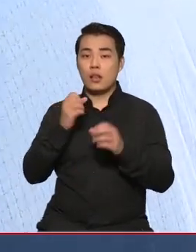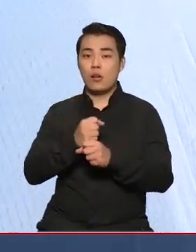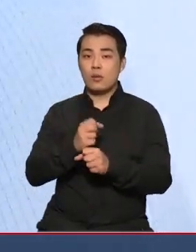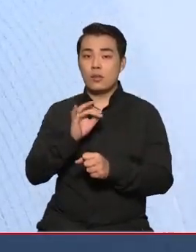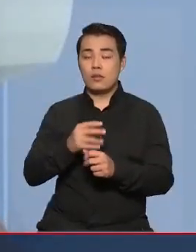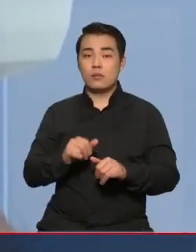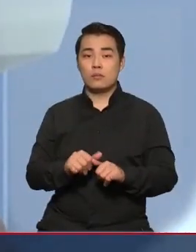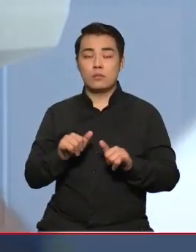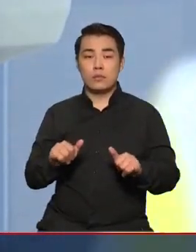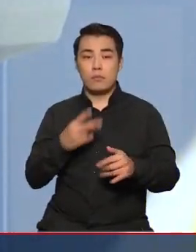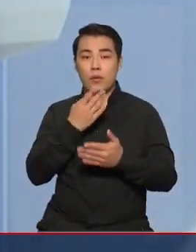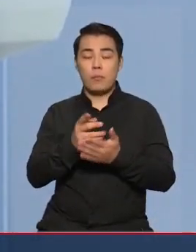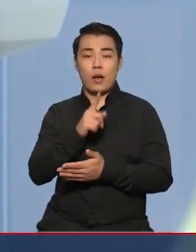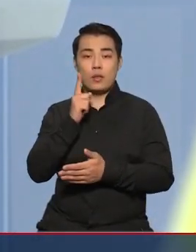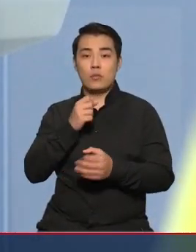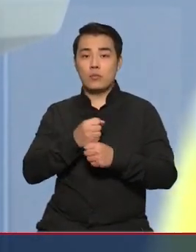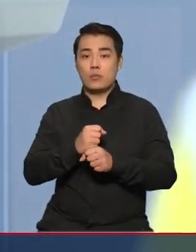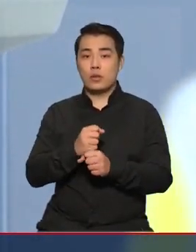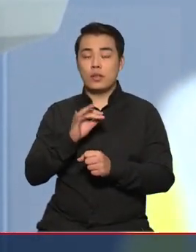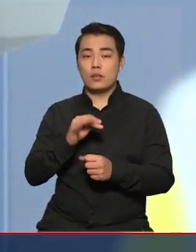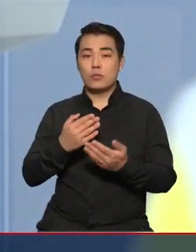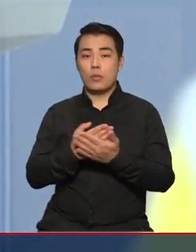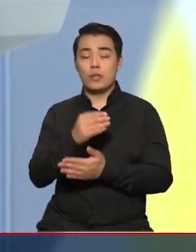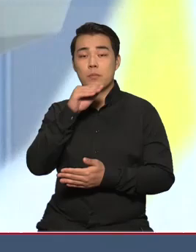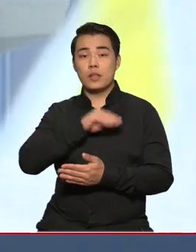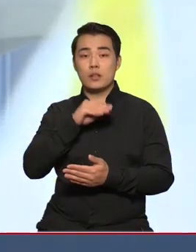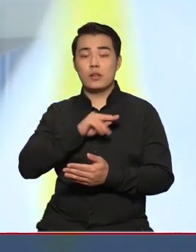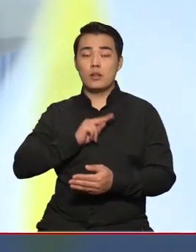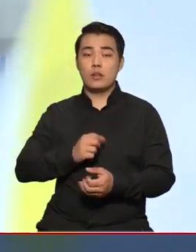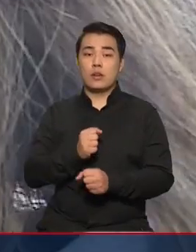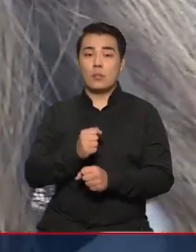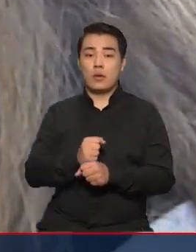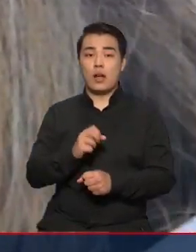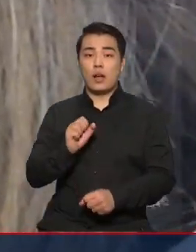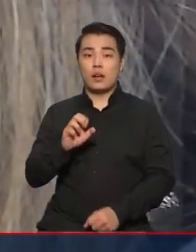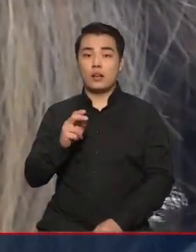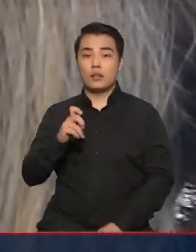вовлекать талантливых молодых ученых и новых специалистов в деятельность академии.